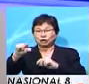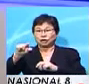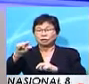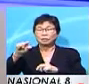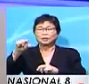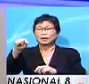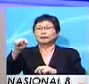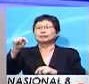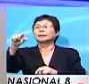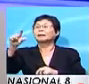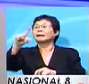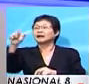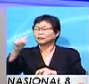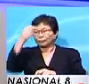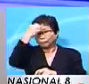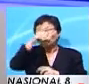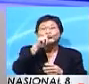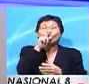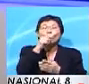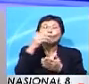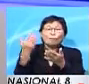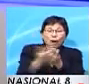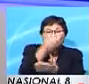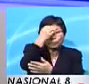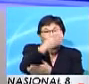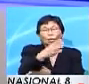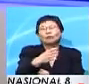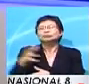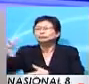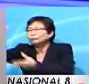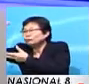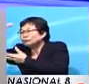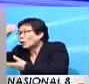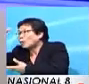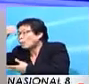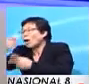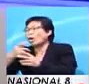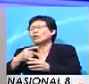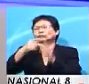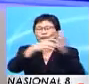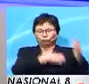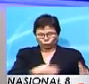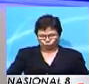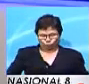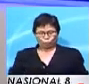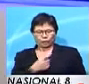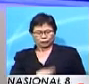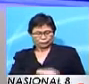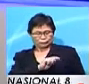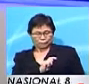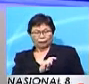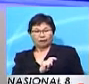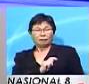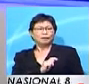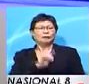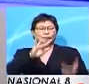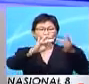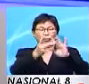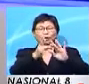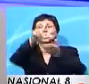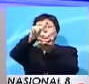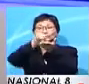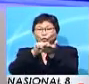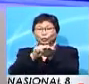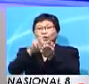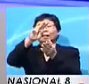Flotilla dalam tweet terbaru memberitahu maklumat berkenaan diperoleh daripada kedutaan Spanyol di Tel Aviv. Sementara itu, portal Quds News